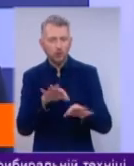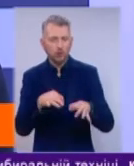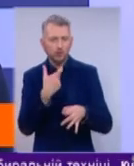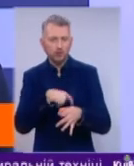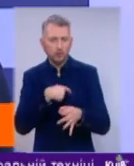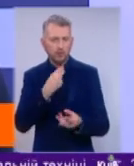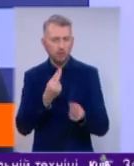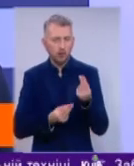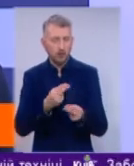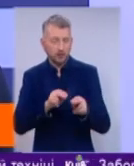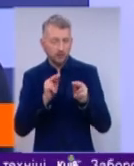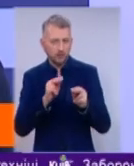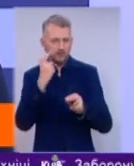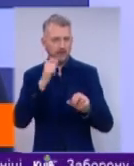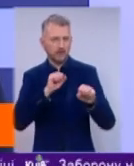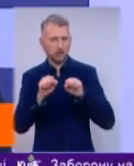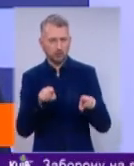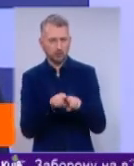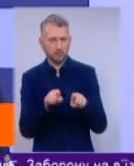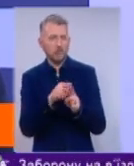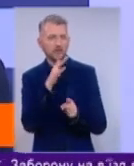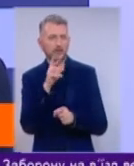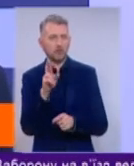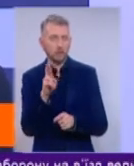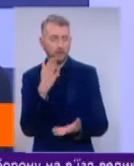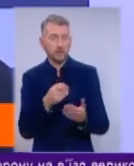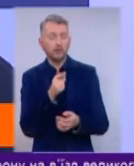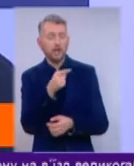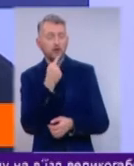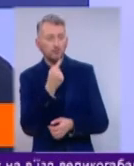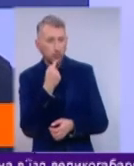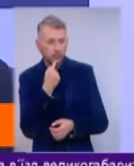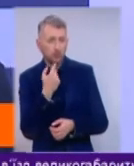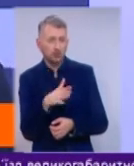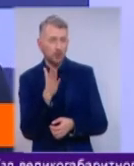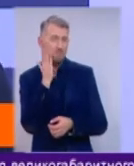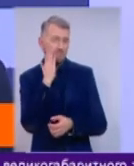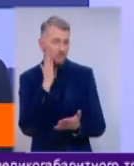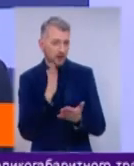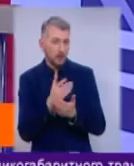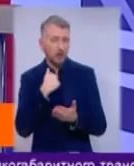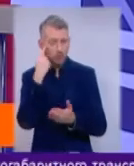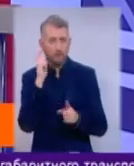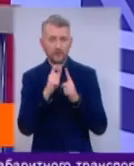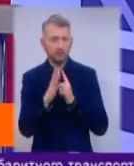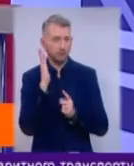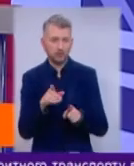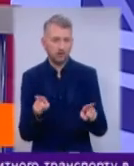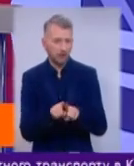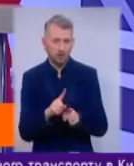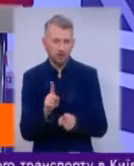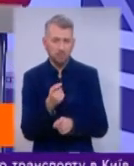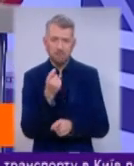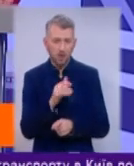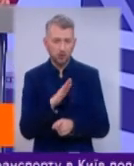вже погратися відверту диктатурою в часи Януковича. Ну, якщо спробують погратися, ну, вони десь вже намічають, але я думаю, що відповідь буде така, що мало нікому не здасться. Українці вже